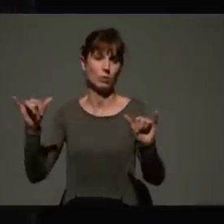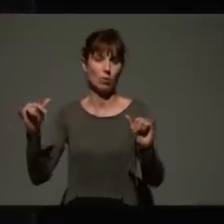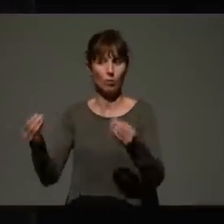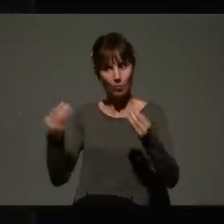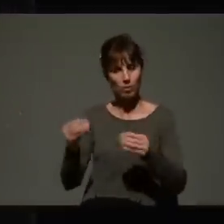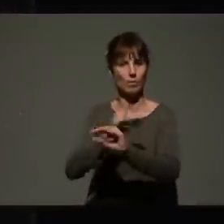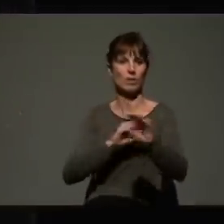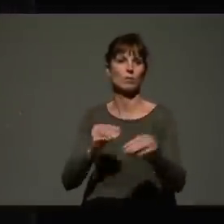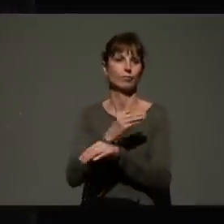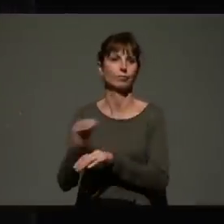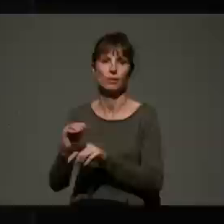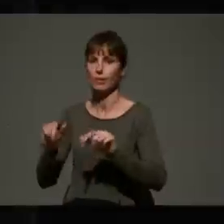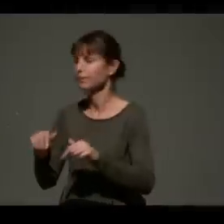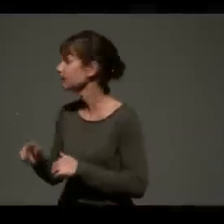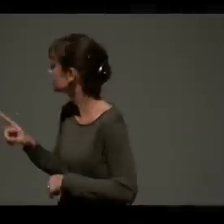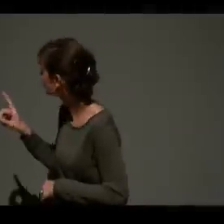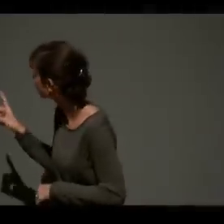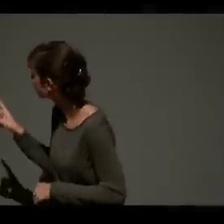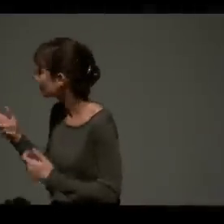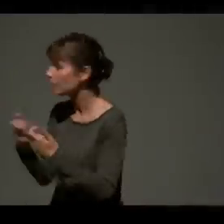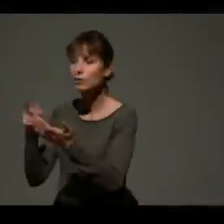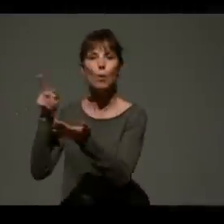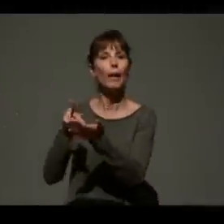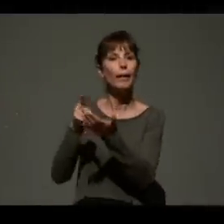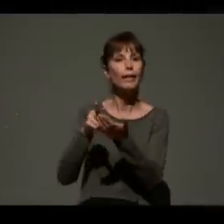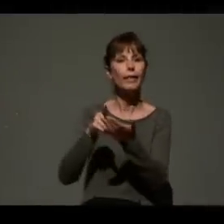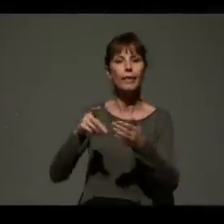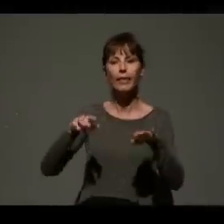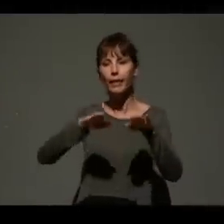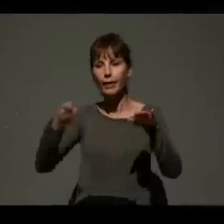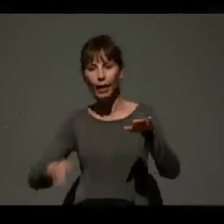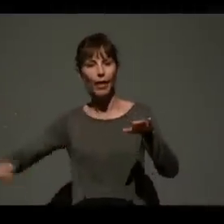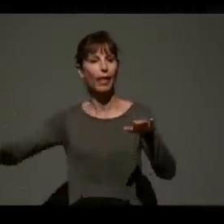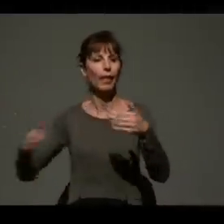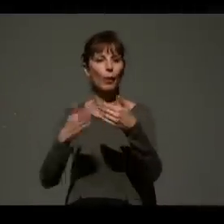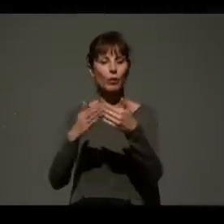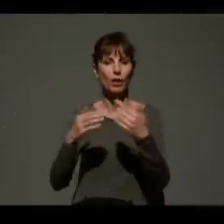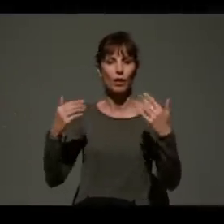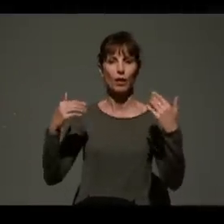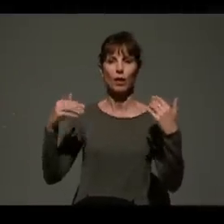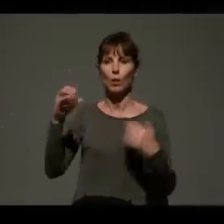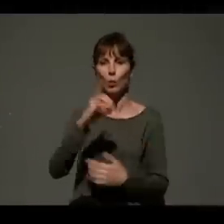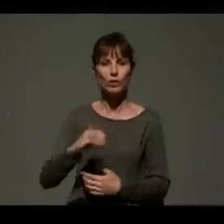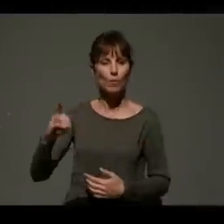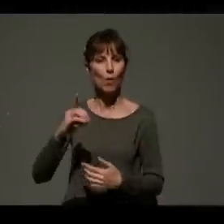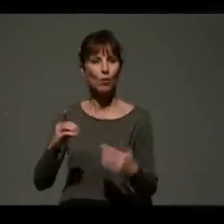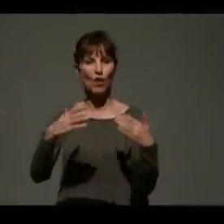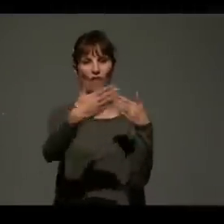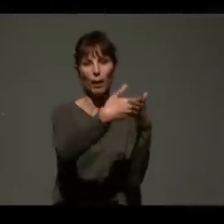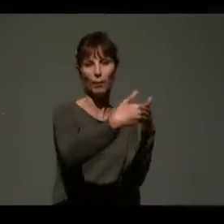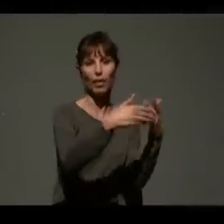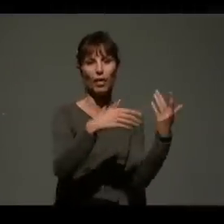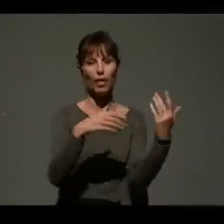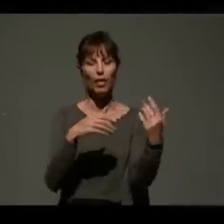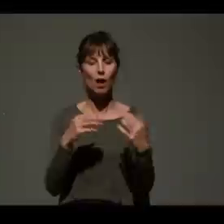voit, ici, Paris, les quais de Paris, le dimanche, c'est fermé, on peut courir, on peut faire